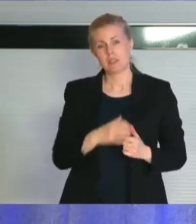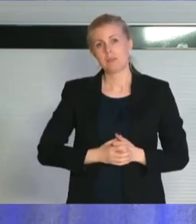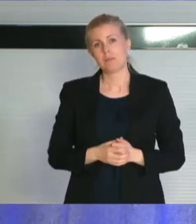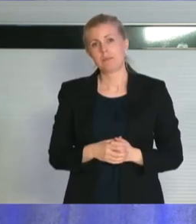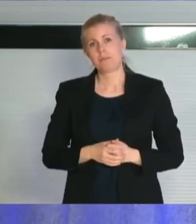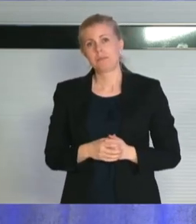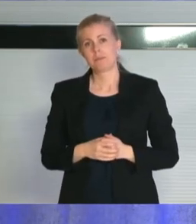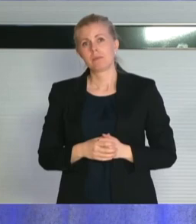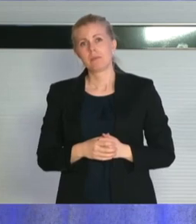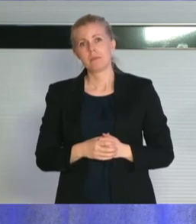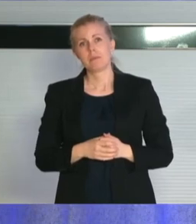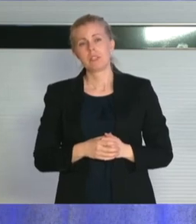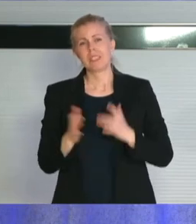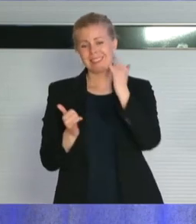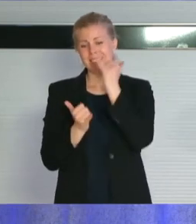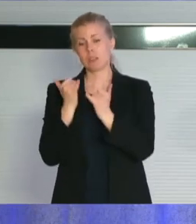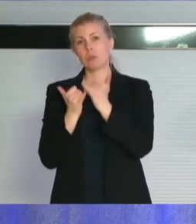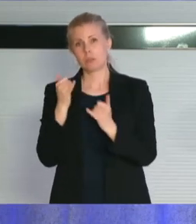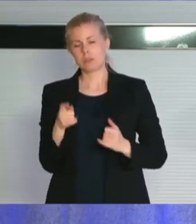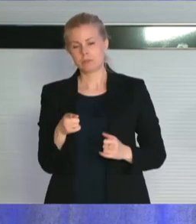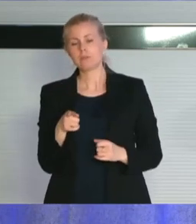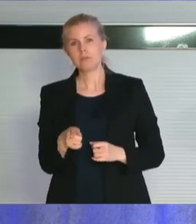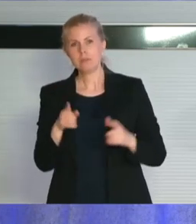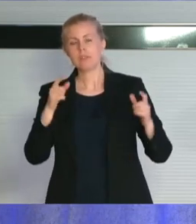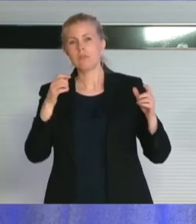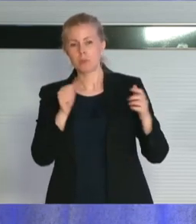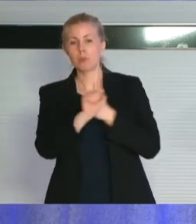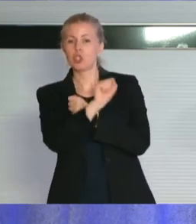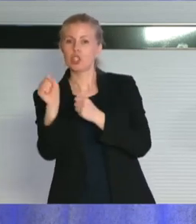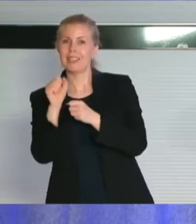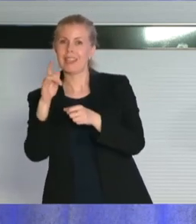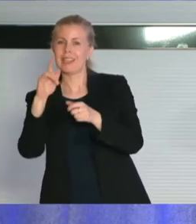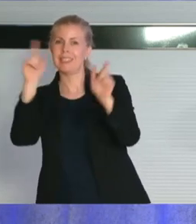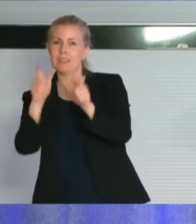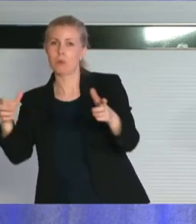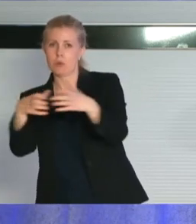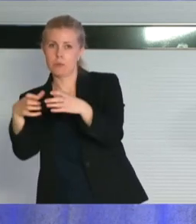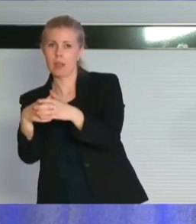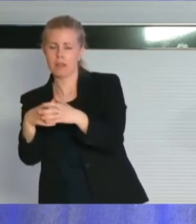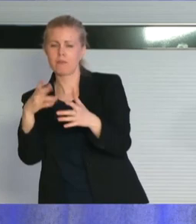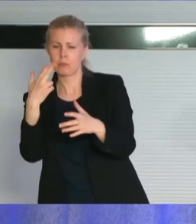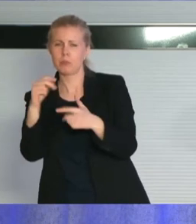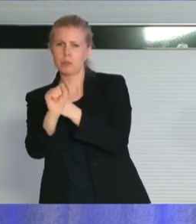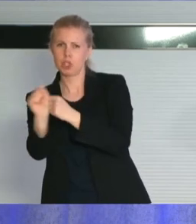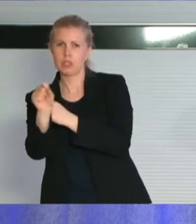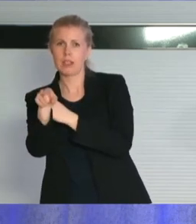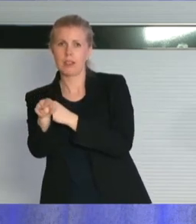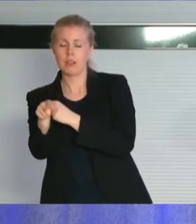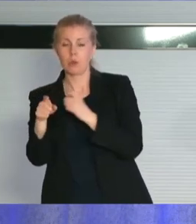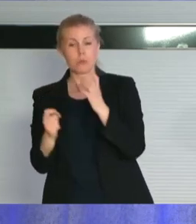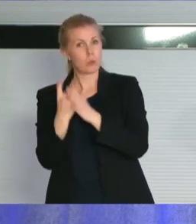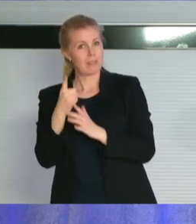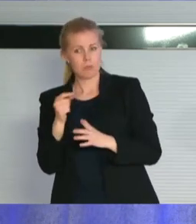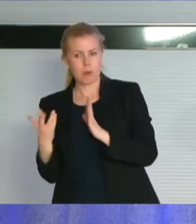Så helt til slutt så er det også sånn at vi må beskytte risikogruppene. Og der kan det være at vi må innsette